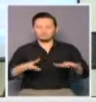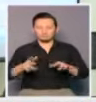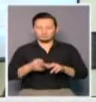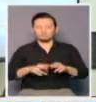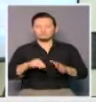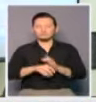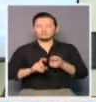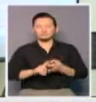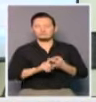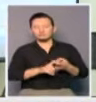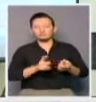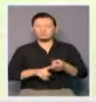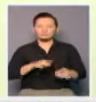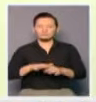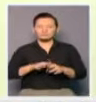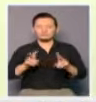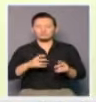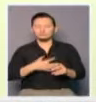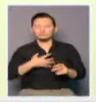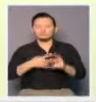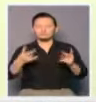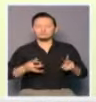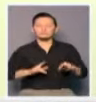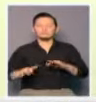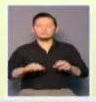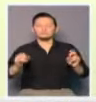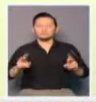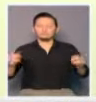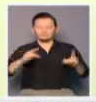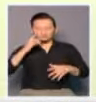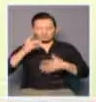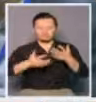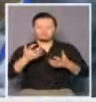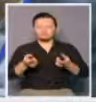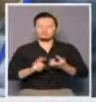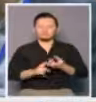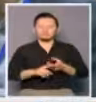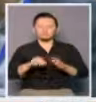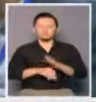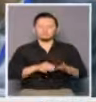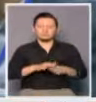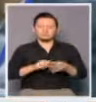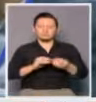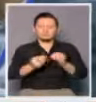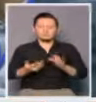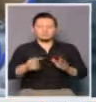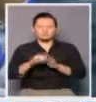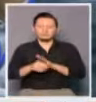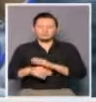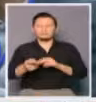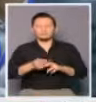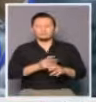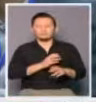сетевое взаимодействие учебных заведений, необходимость проведения совместных исследований по решению экологических проблем и сохранению